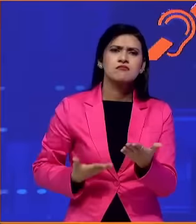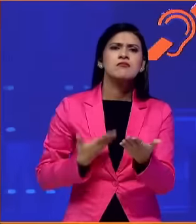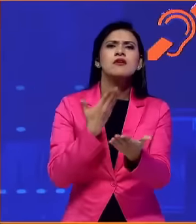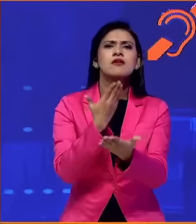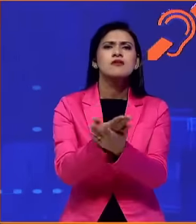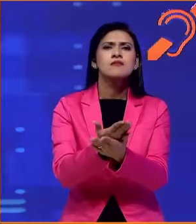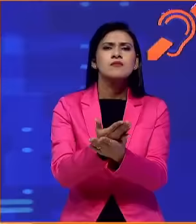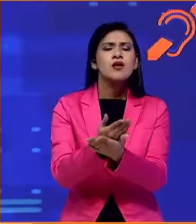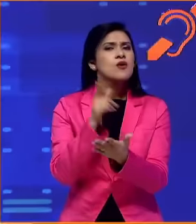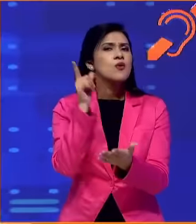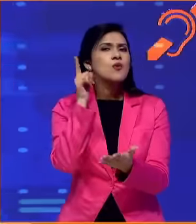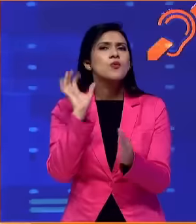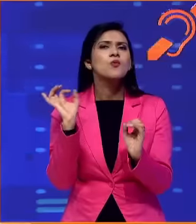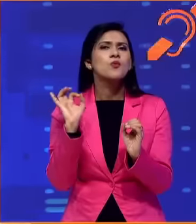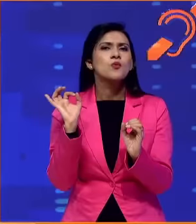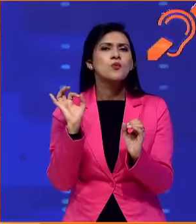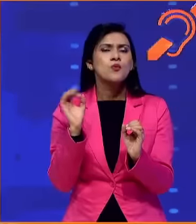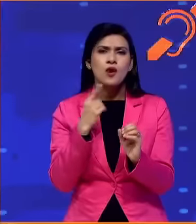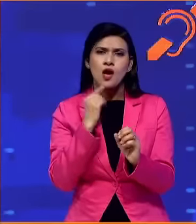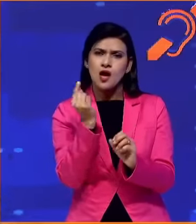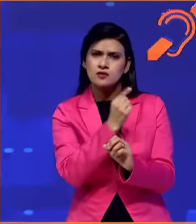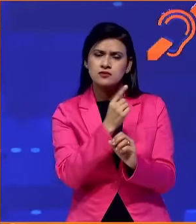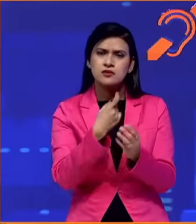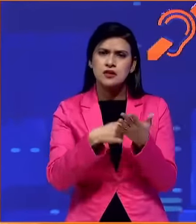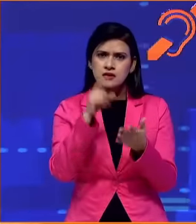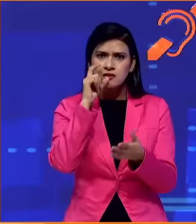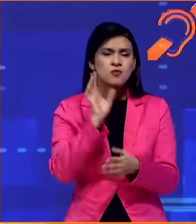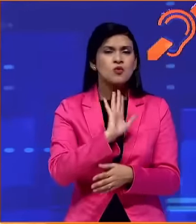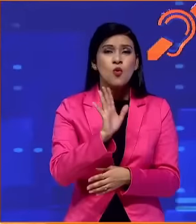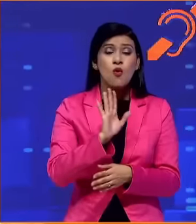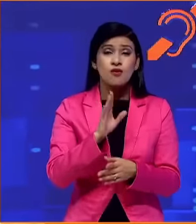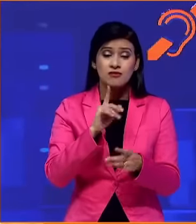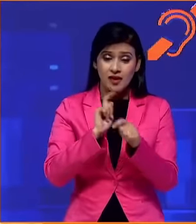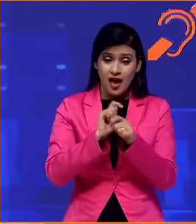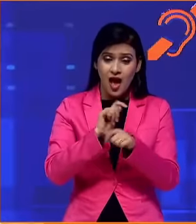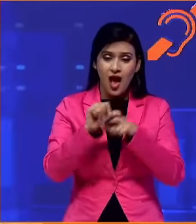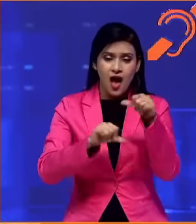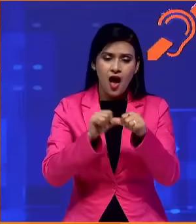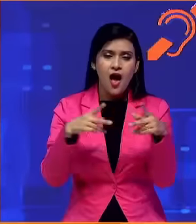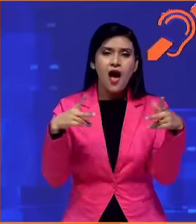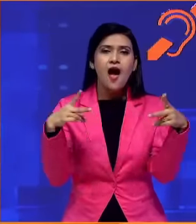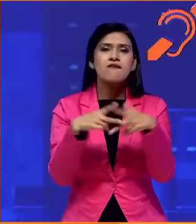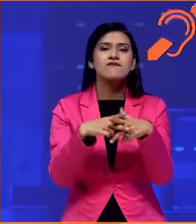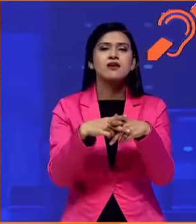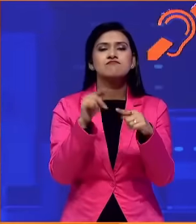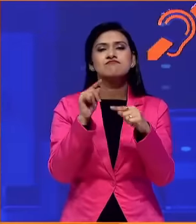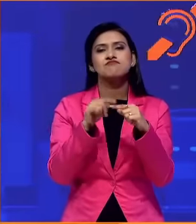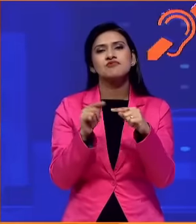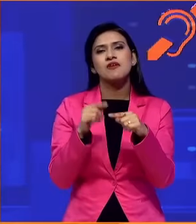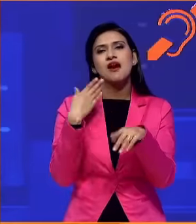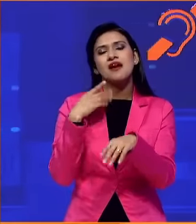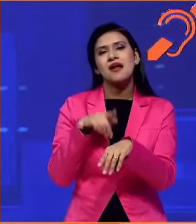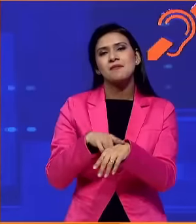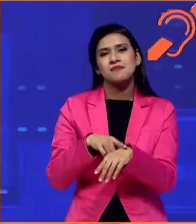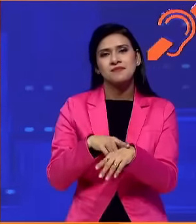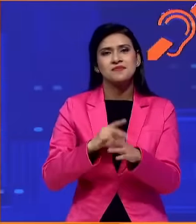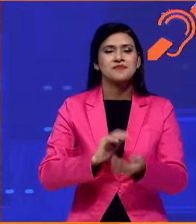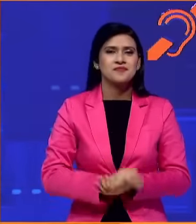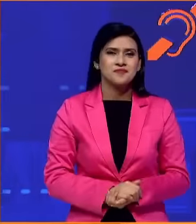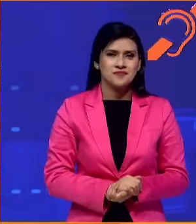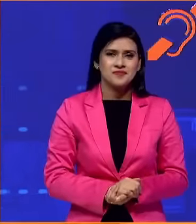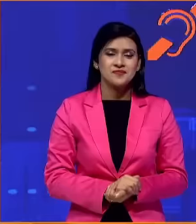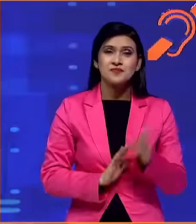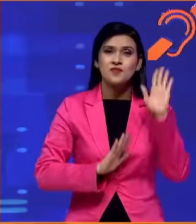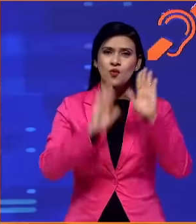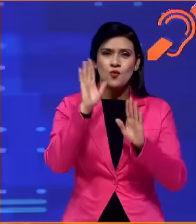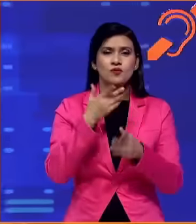आपकीआवाजअनसुनीरहगई? इसपरकार्रवाईकीगई,लेकिनफिर अचानकचुनावआगए,इसलिए जांचपूरीनहींहोसकी। आमजनता,लोगहमसेसवालपूछनाचाहतेहैं।